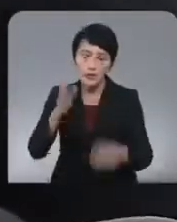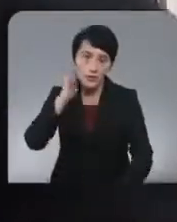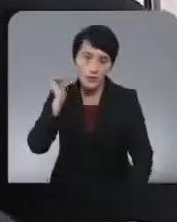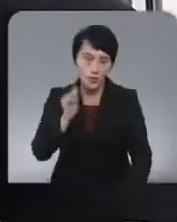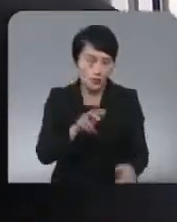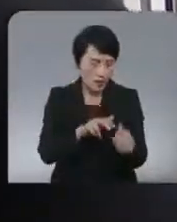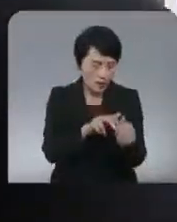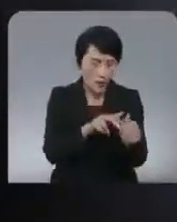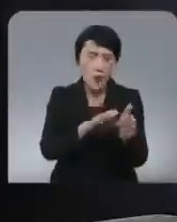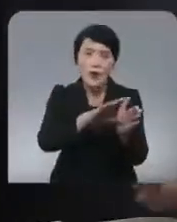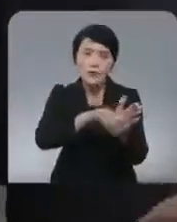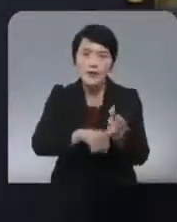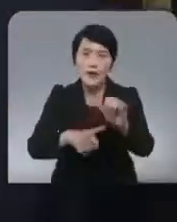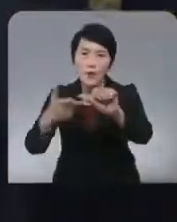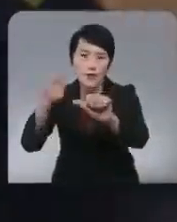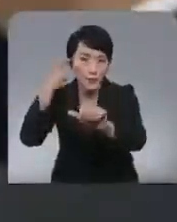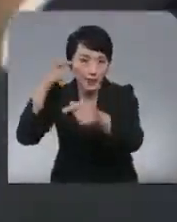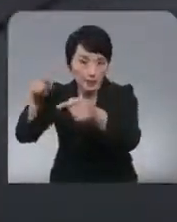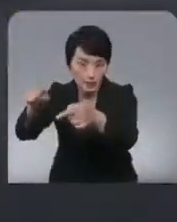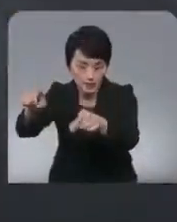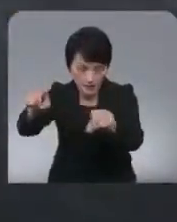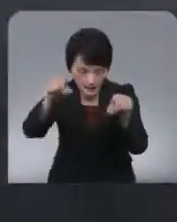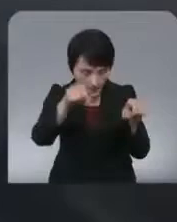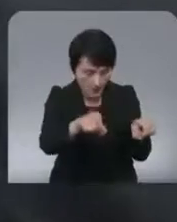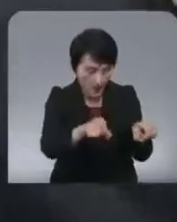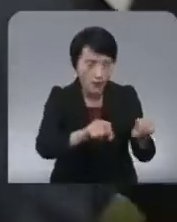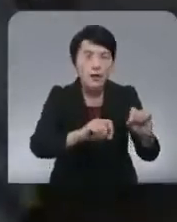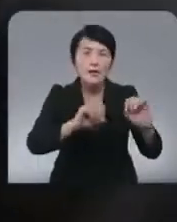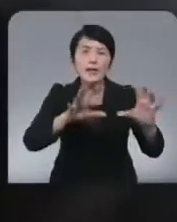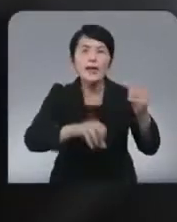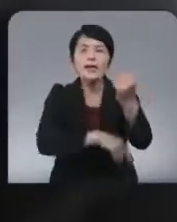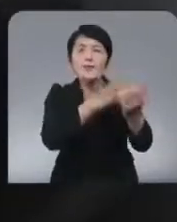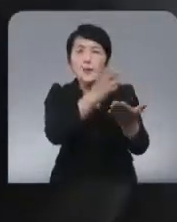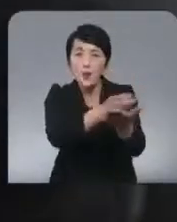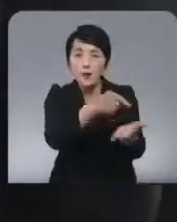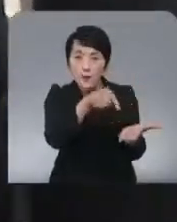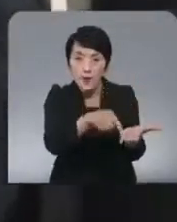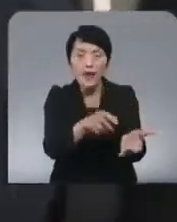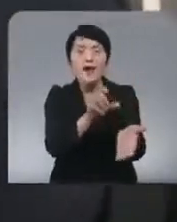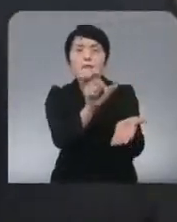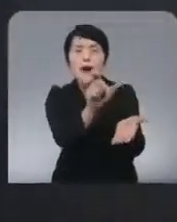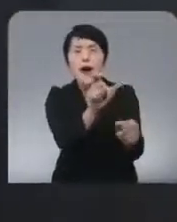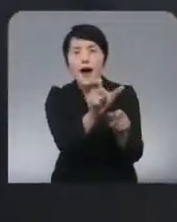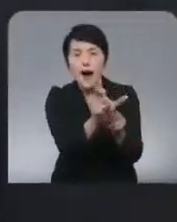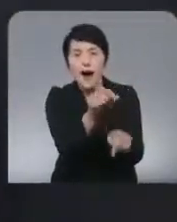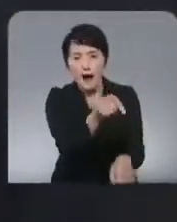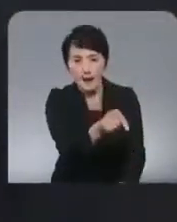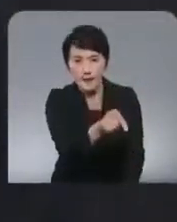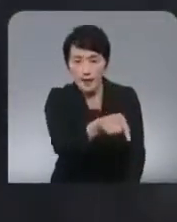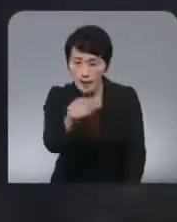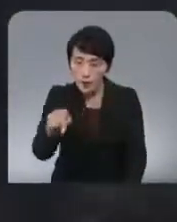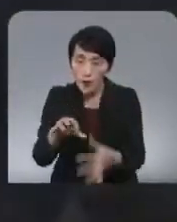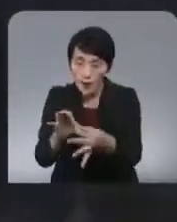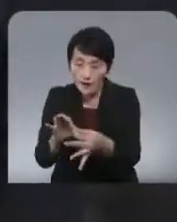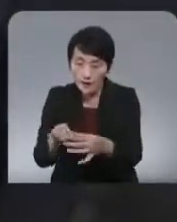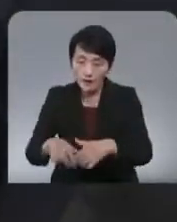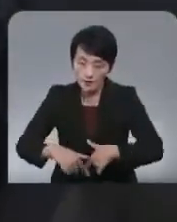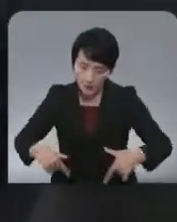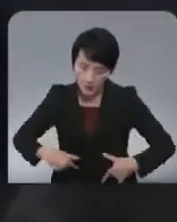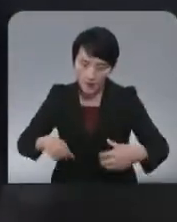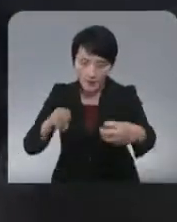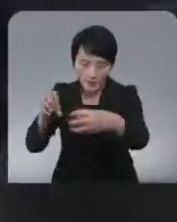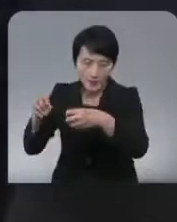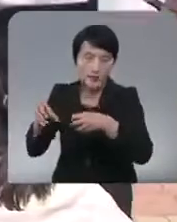hadir bersama dengan sekitar 100 anggota parlemen dari partai oposisi termasuk Partai Demokrat Korea ini merupakan pertama kalinya